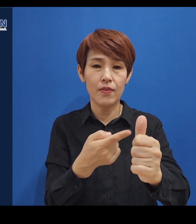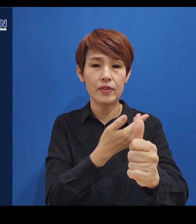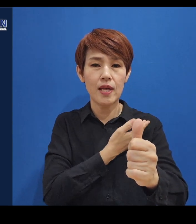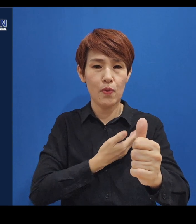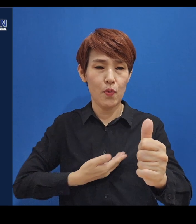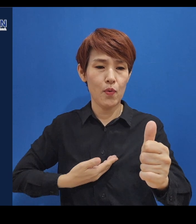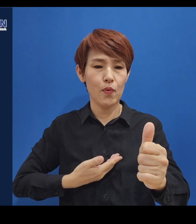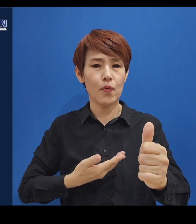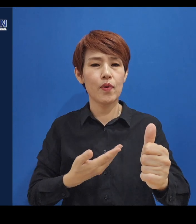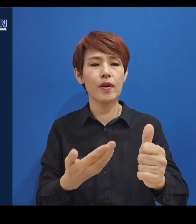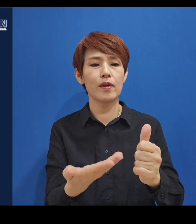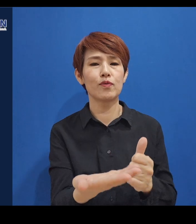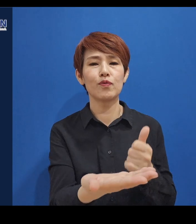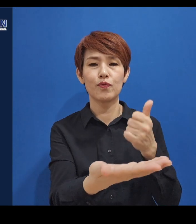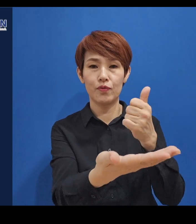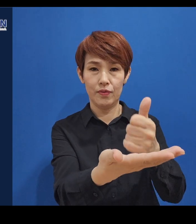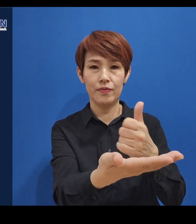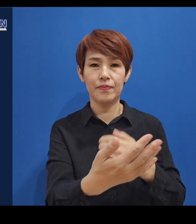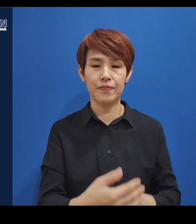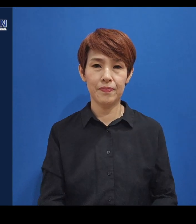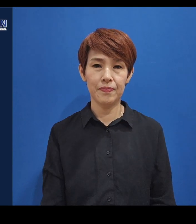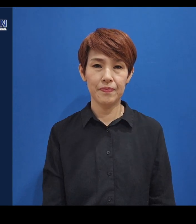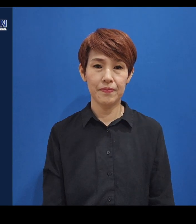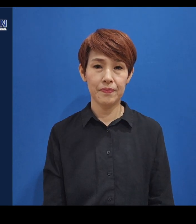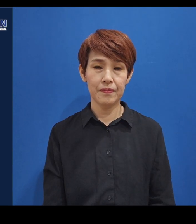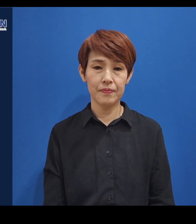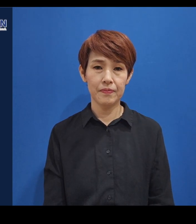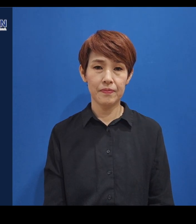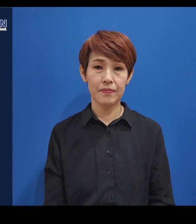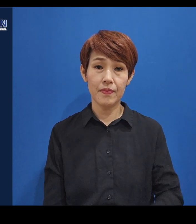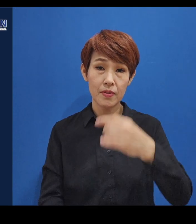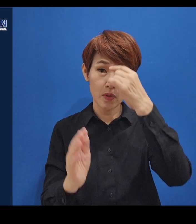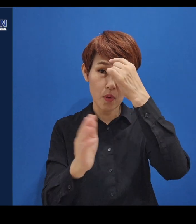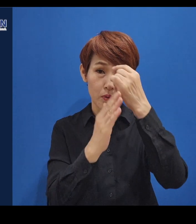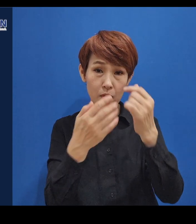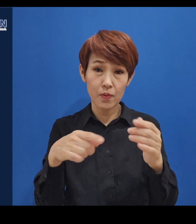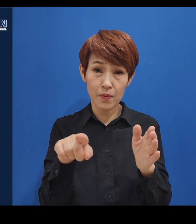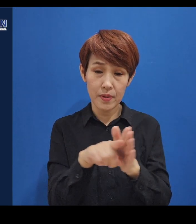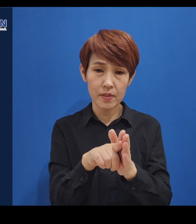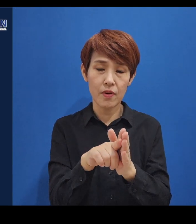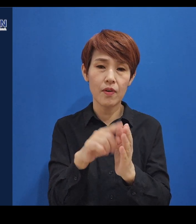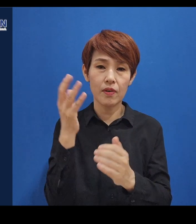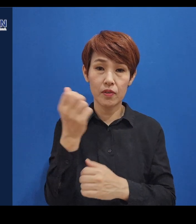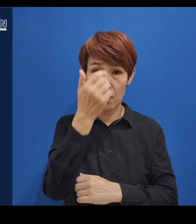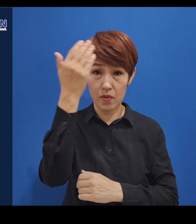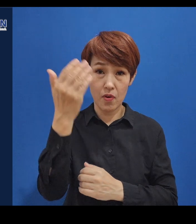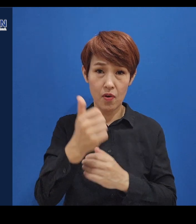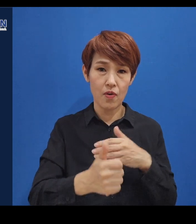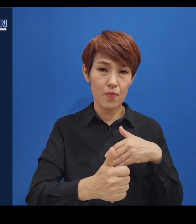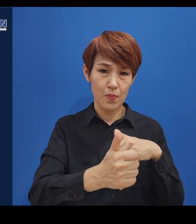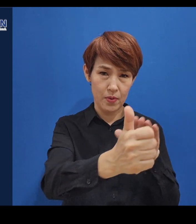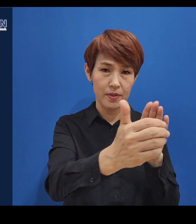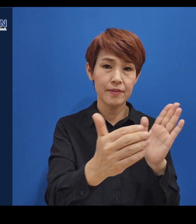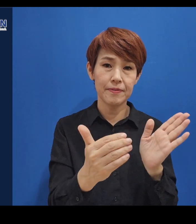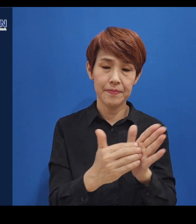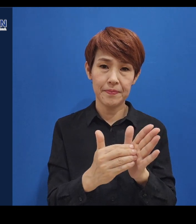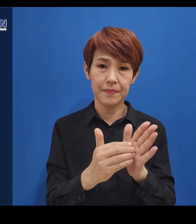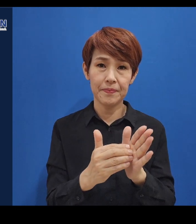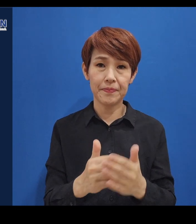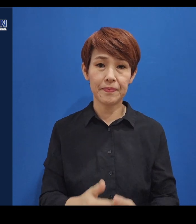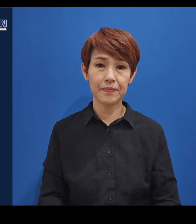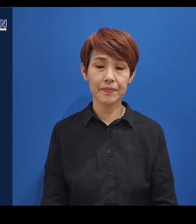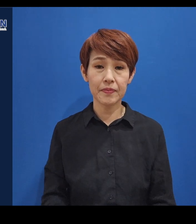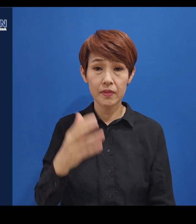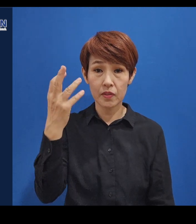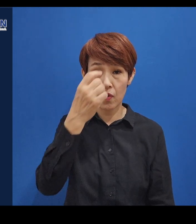사도들에게 보내줬어요. 성도들에게 파송된 증인이에요. 곧 아버지께로부터 나오시는 진리의 성령이 오실